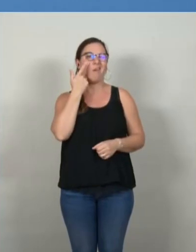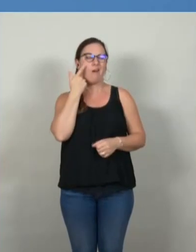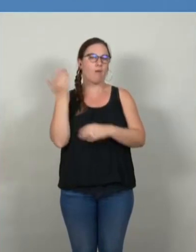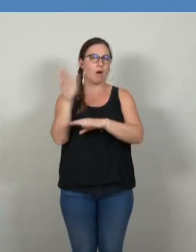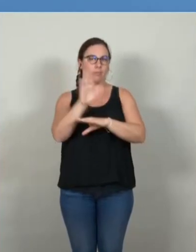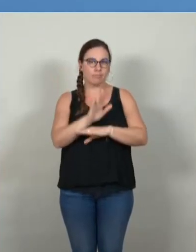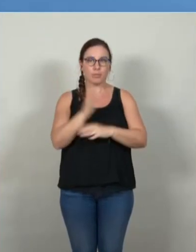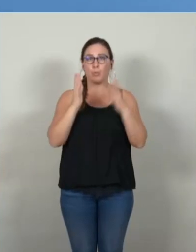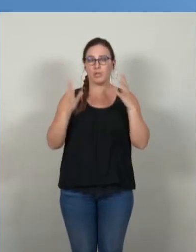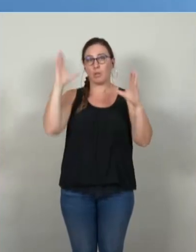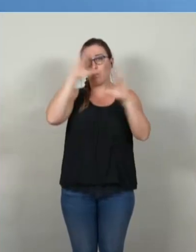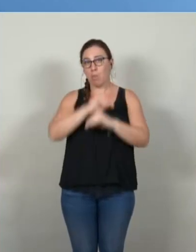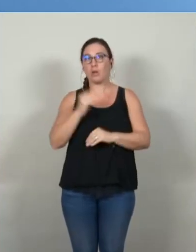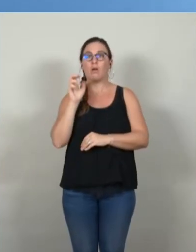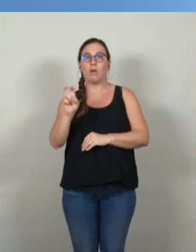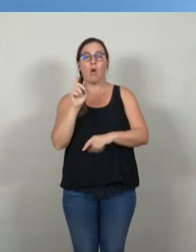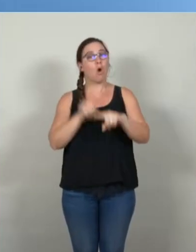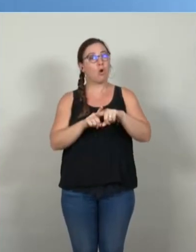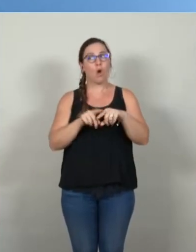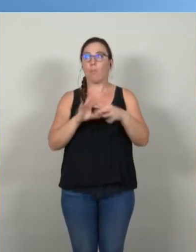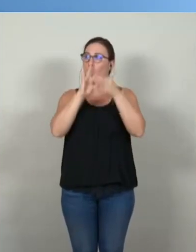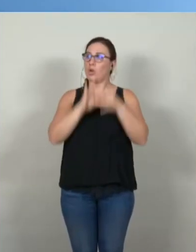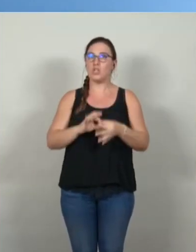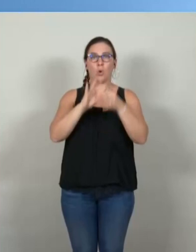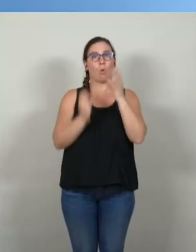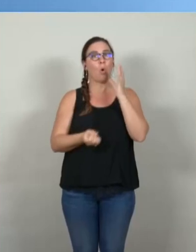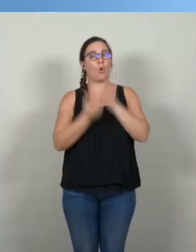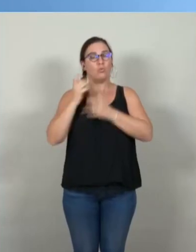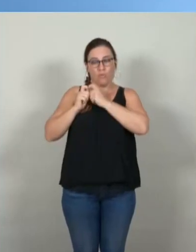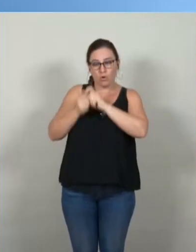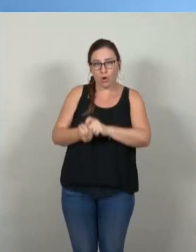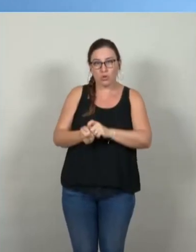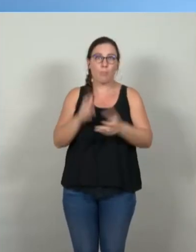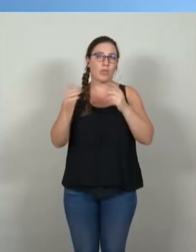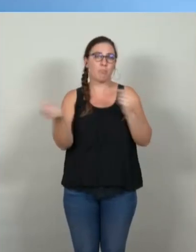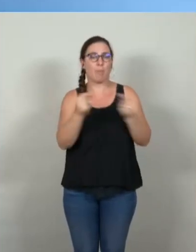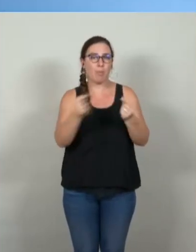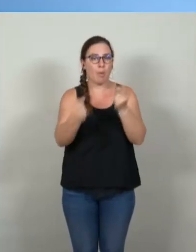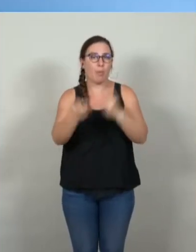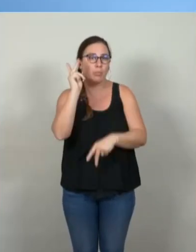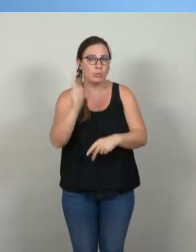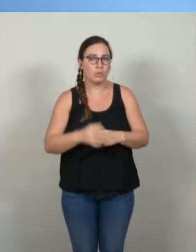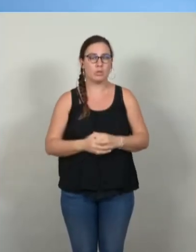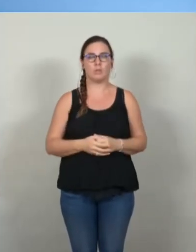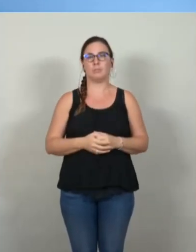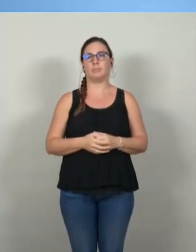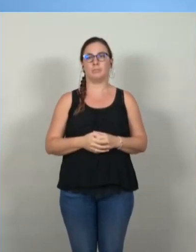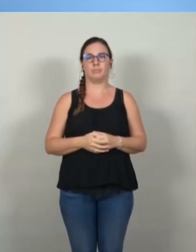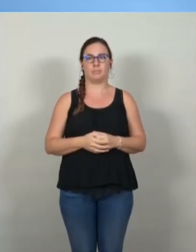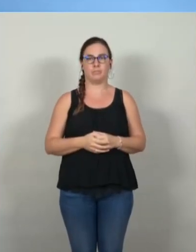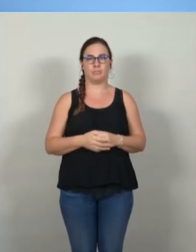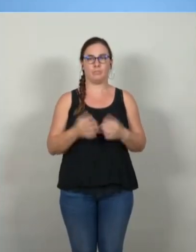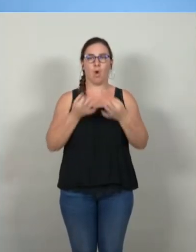discernement en matière d'écologie comme de religion les nouveaux convertis sont souvent les plus cure à leur dérèglement